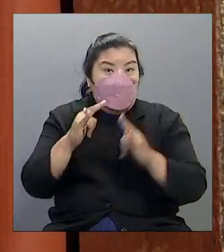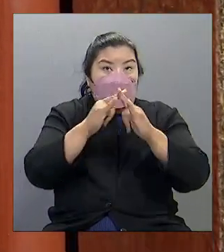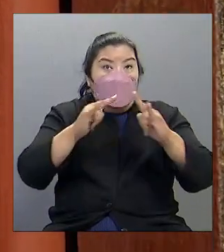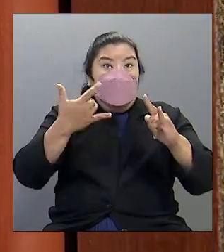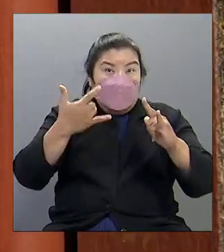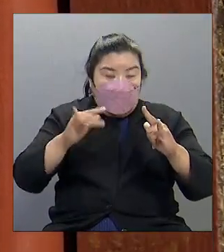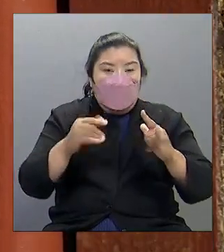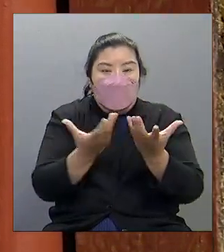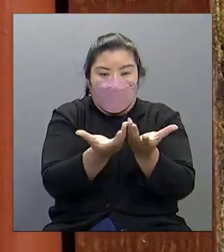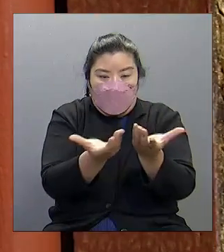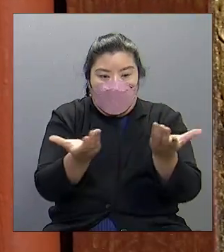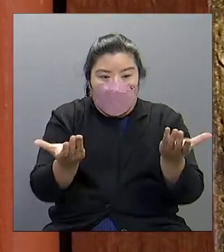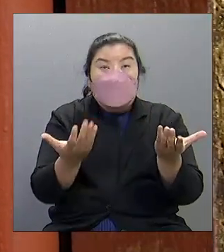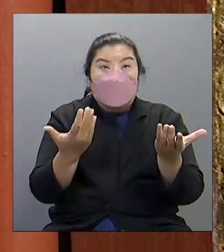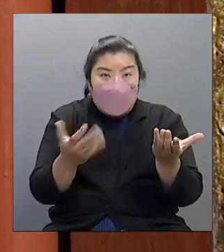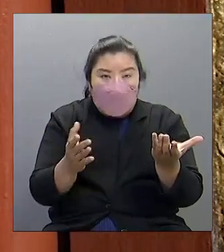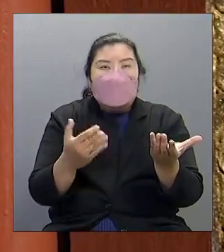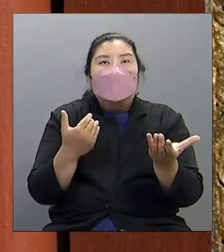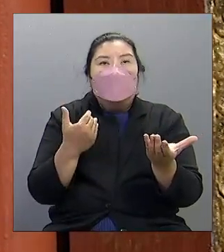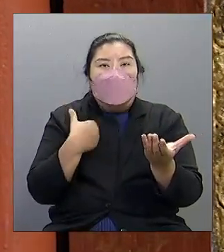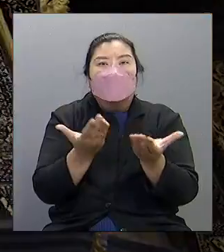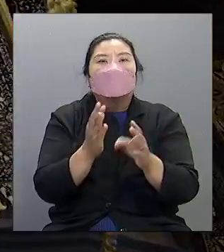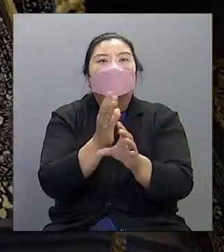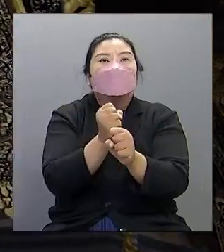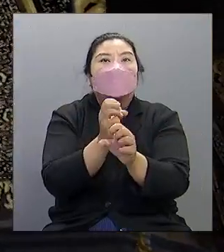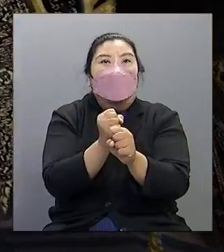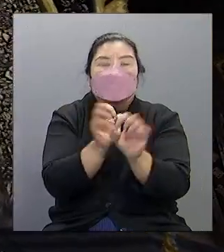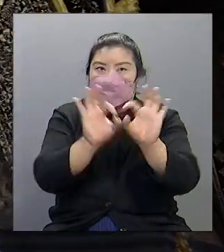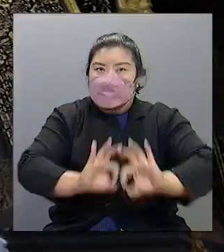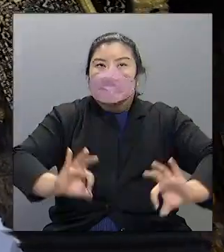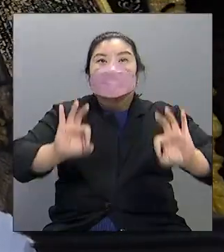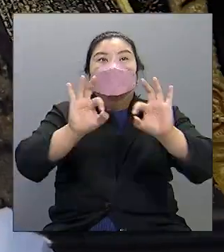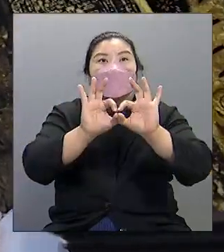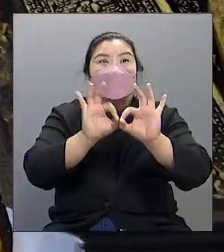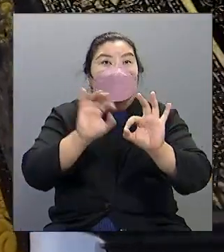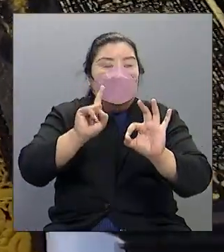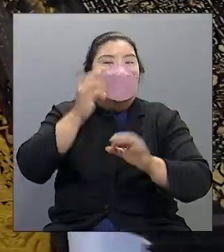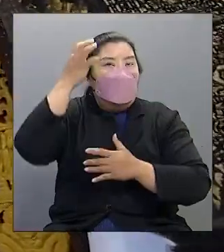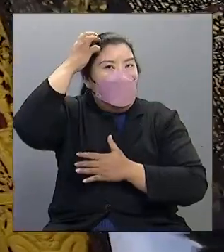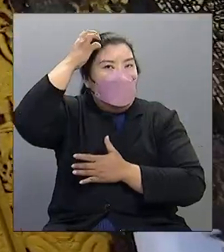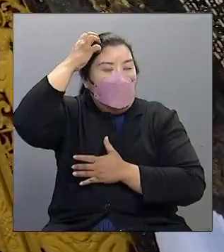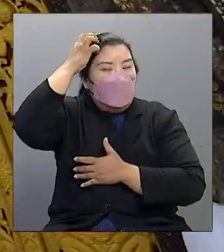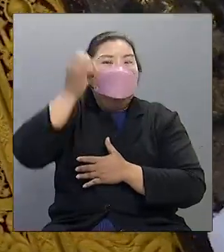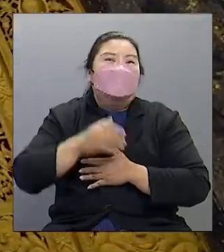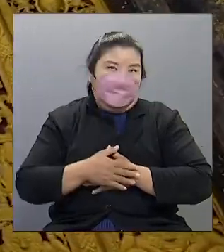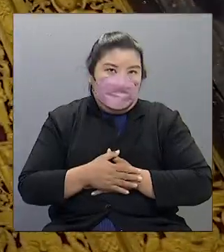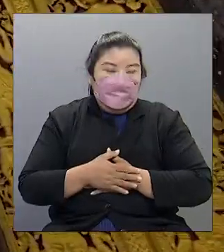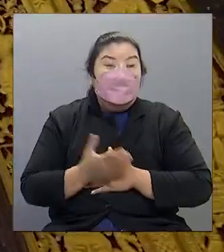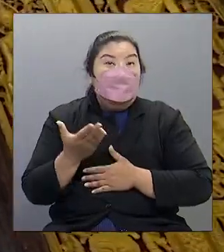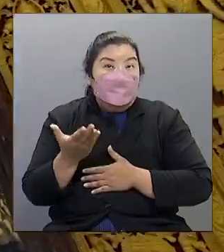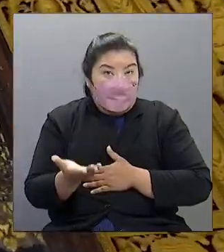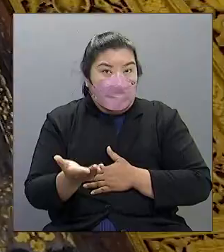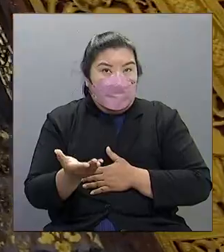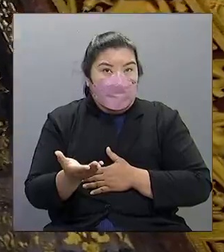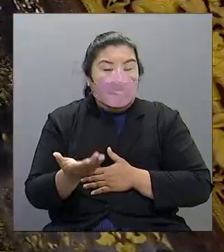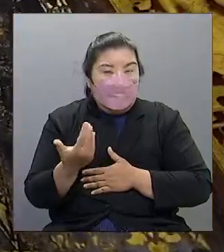เป็ที่ประดษฐานพระม่าน1 ใน 3 พระพุทธรูที่สำคัญ ของเมืองหลวพระบางอีกด้วยค่ะอกหน่ไฮไลท คือหอพระม่าน